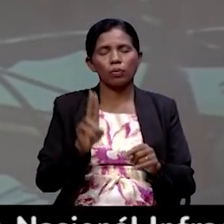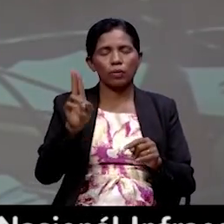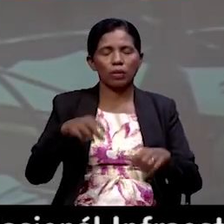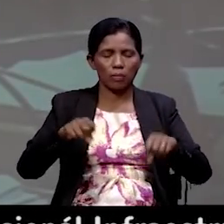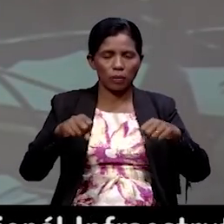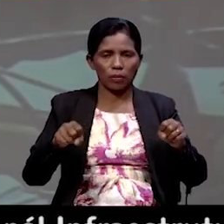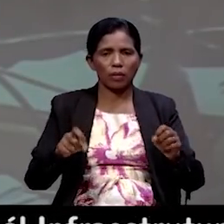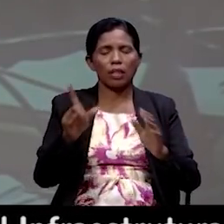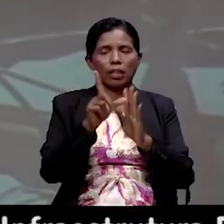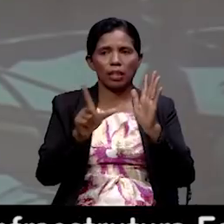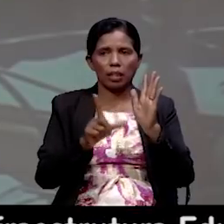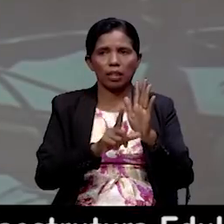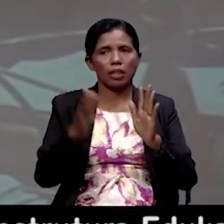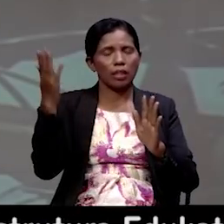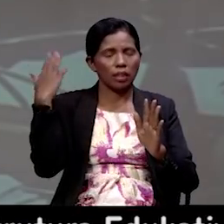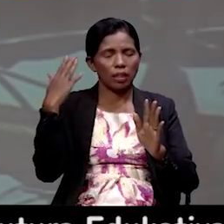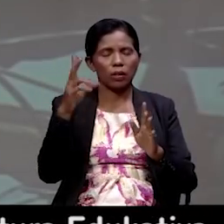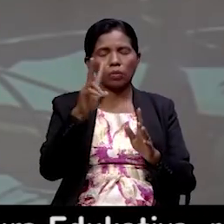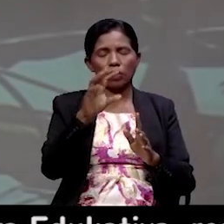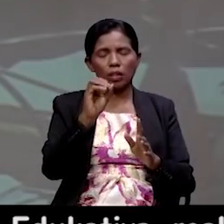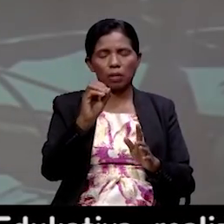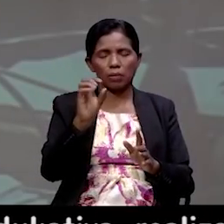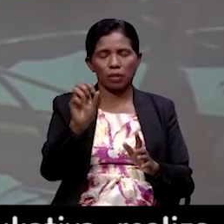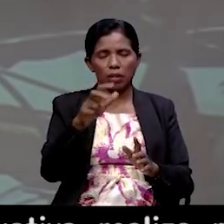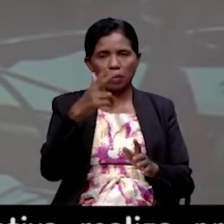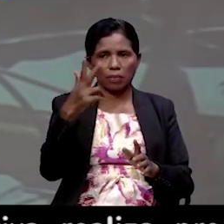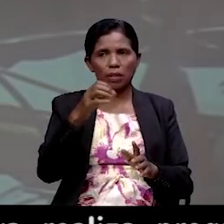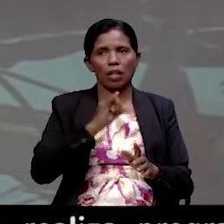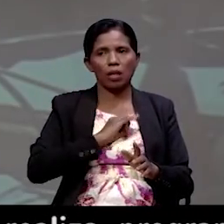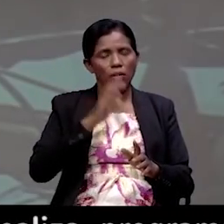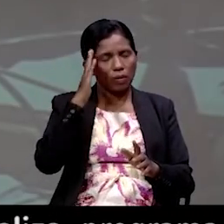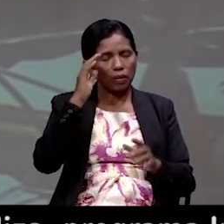Decreto lei nene iha kadas 2013 ho noin katak bele.